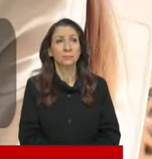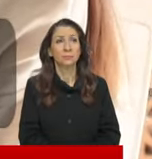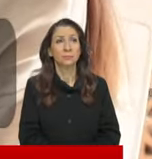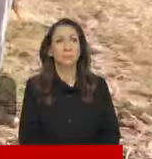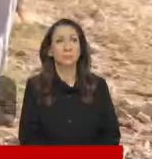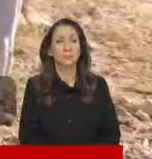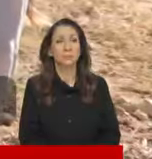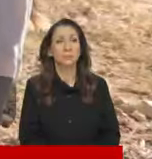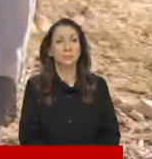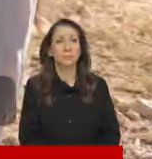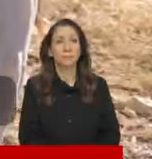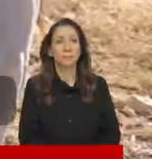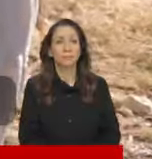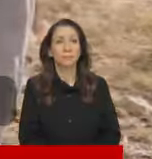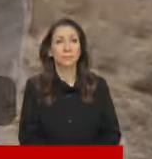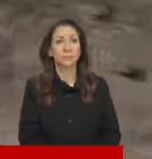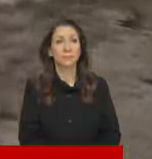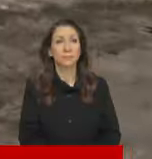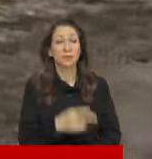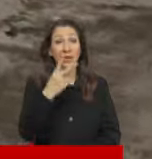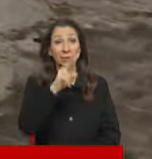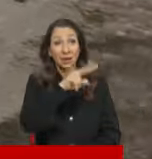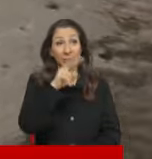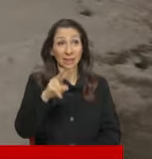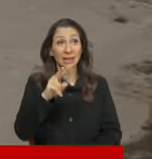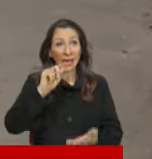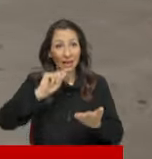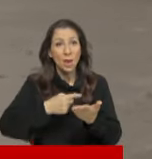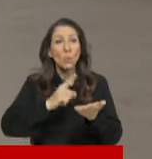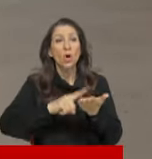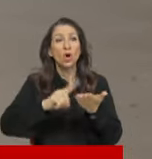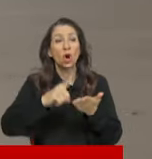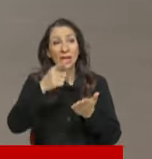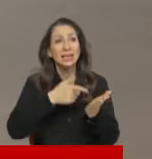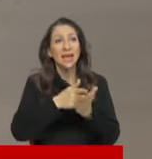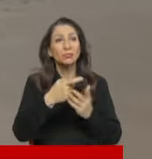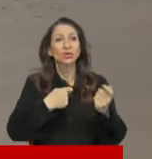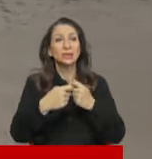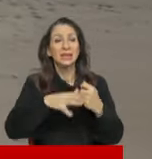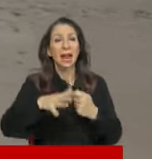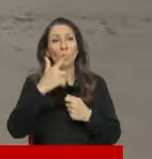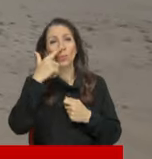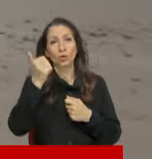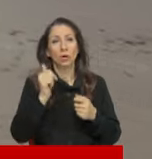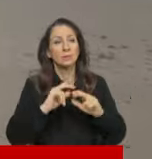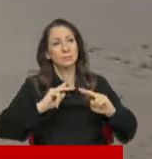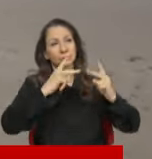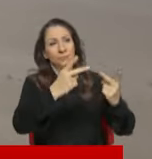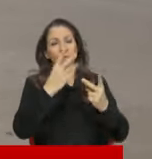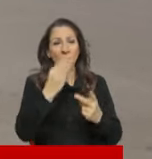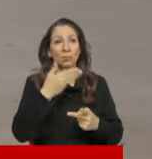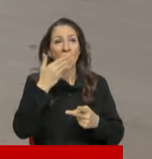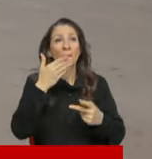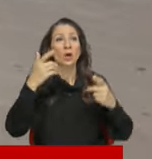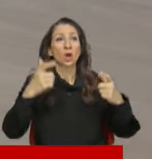75 K içen kalmadı çocuğum kalmadı 2022'de imzalanan protokolle Tarım İşletmeleri Genel Müdürlüğüne tahsis edildi Marmara